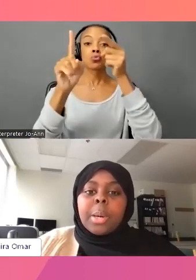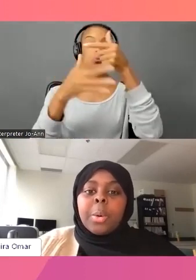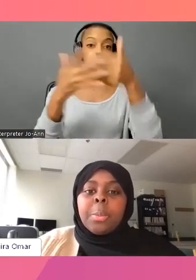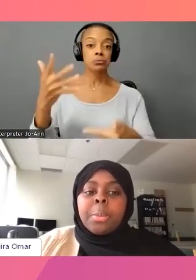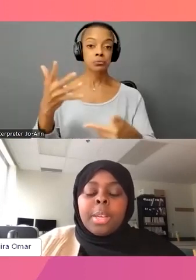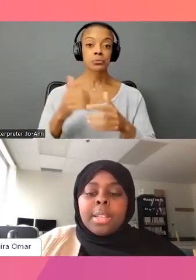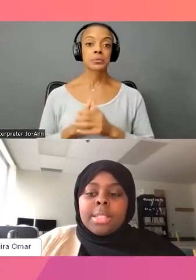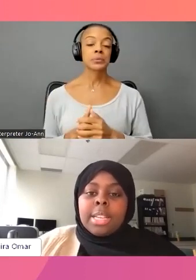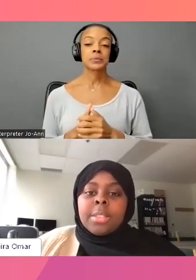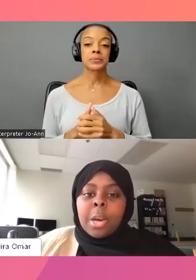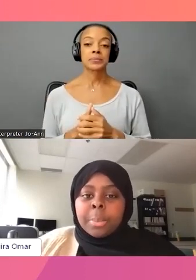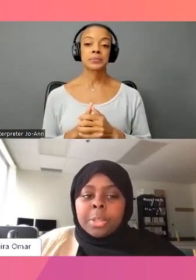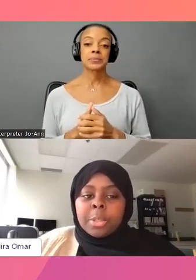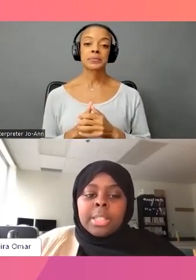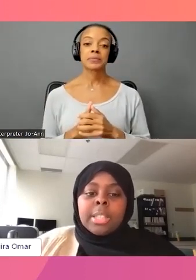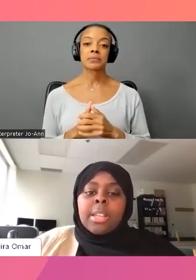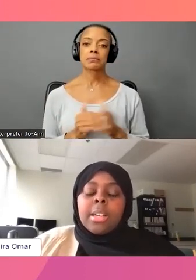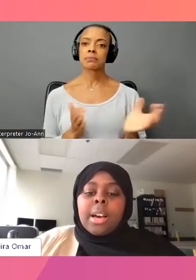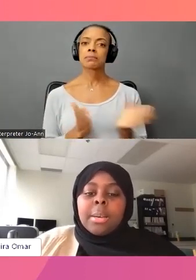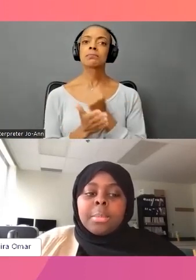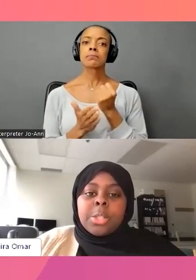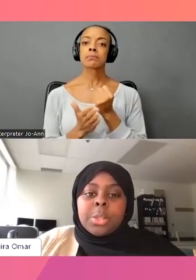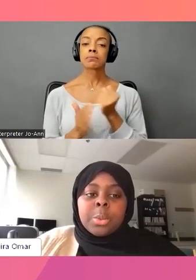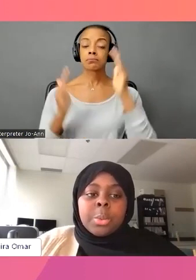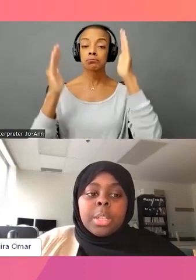Voici les objectifs d'apprentissage d'aujourd'hui.